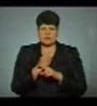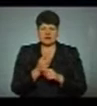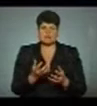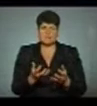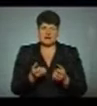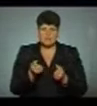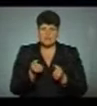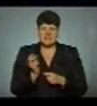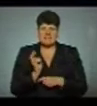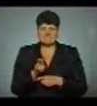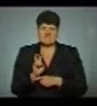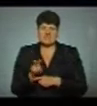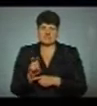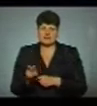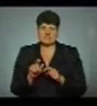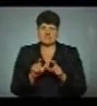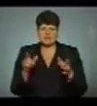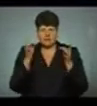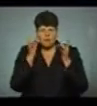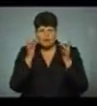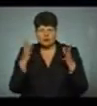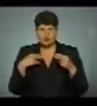приймати відвідувачів закладам культури,